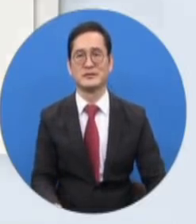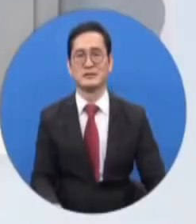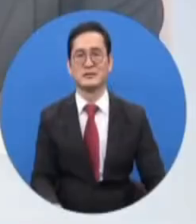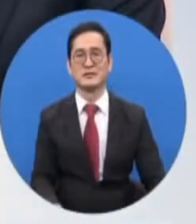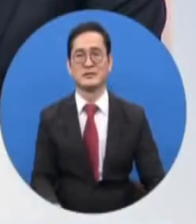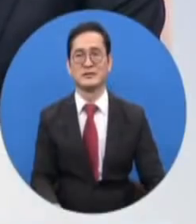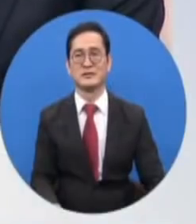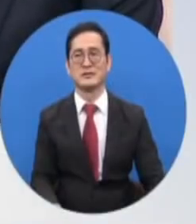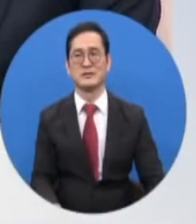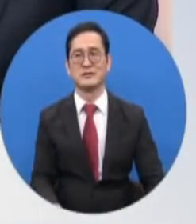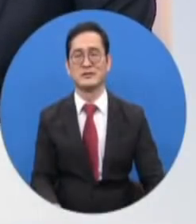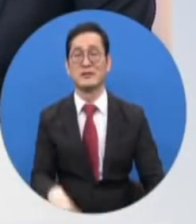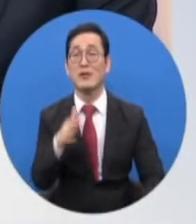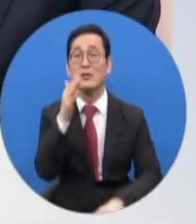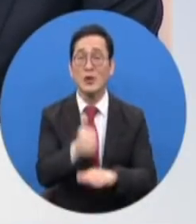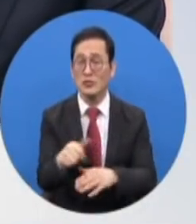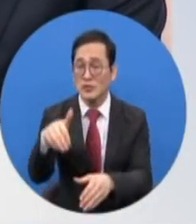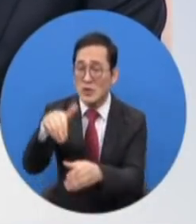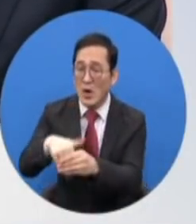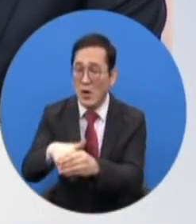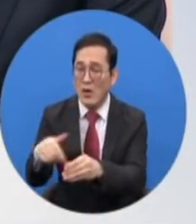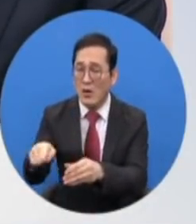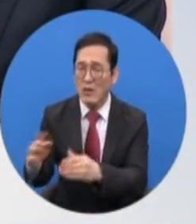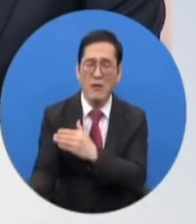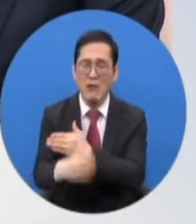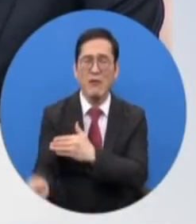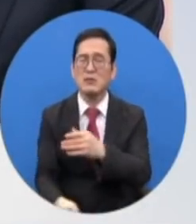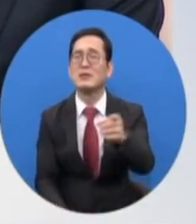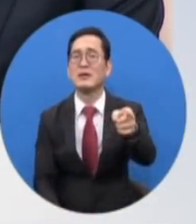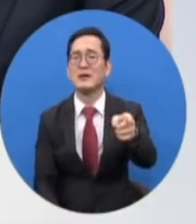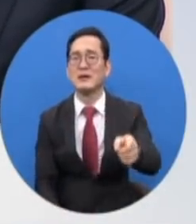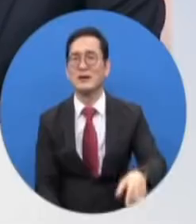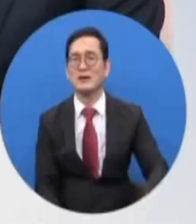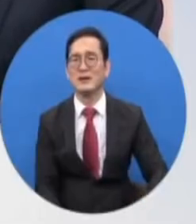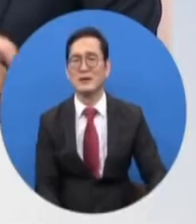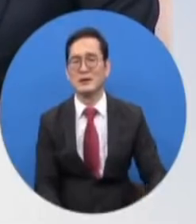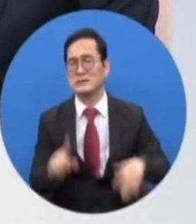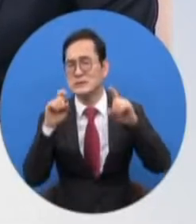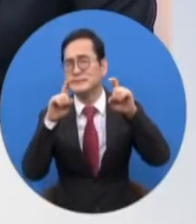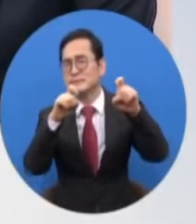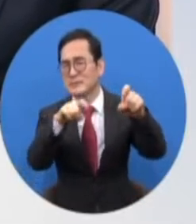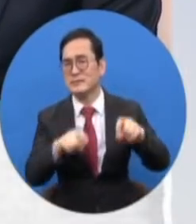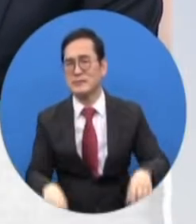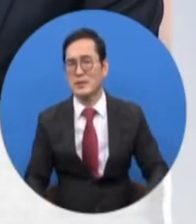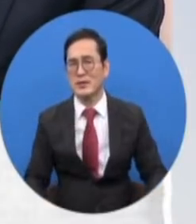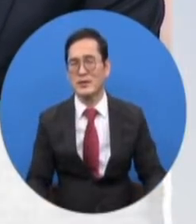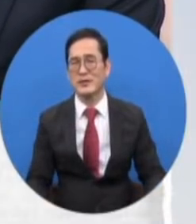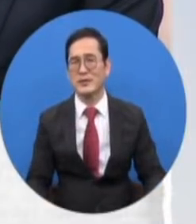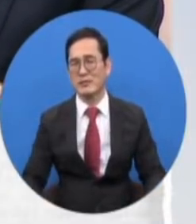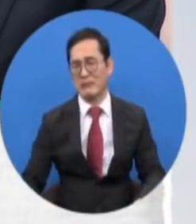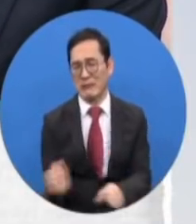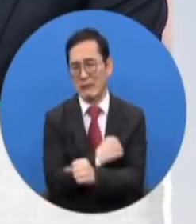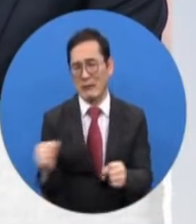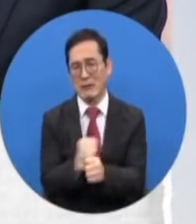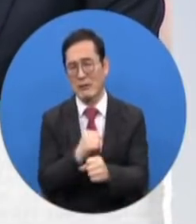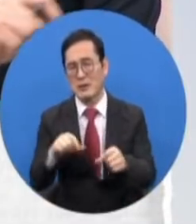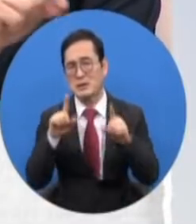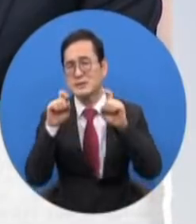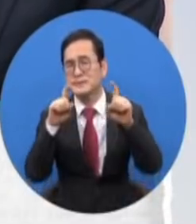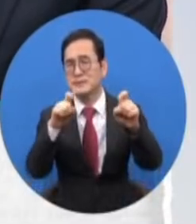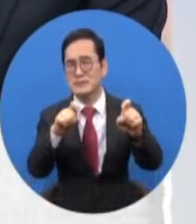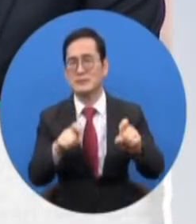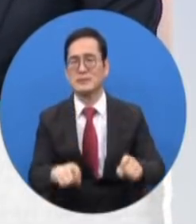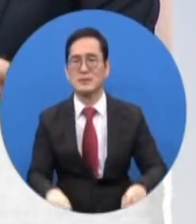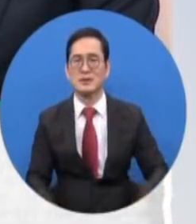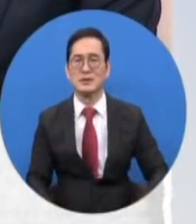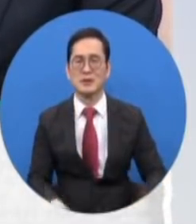갖고 있다는 걸 지금 드러내고 있는 거죠. 그렇기 때문에 집단행동이 연달아 일어나는 건데 그런 점에서 지금 우리가까지